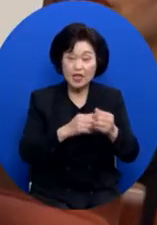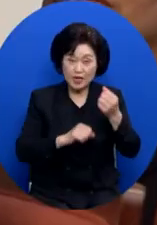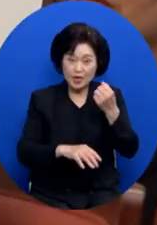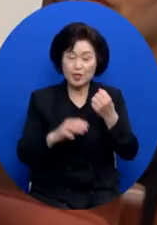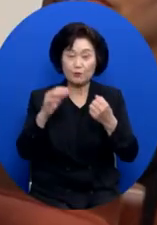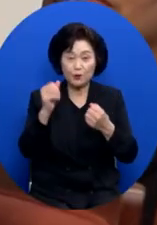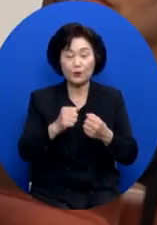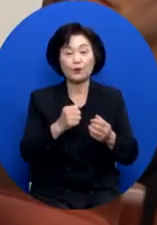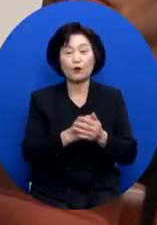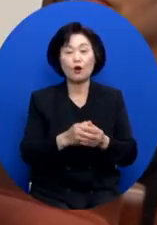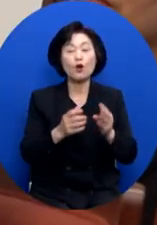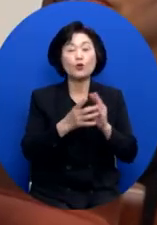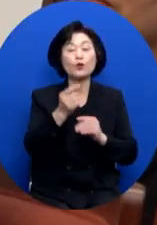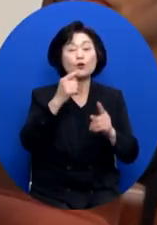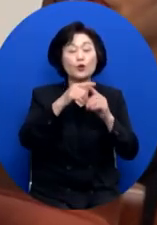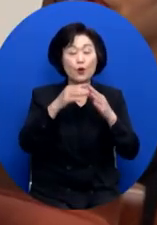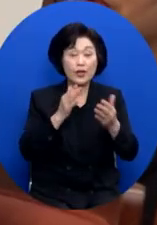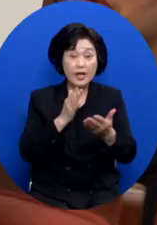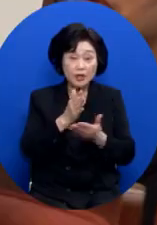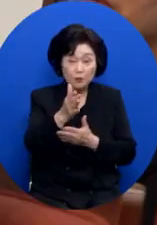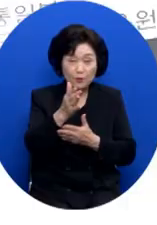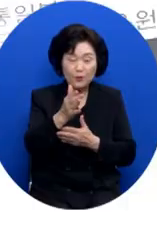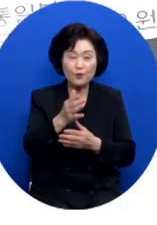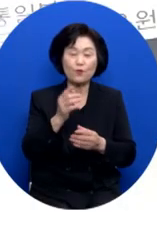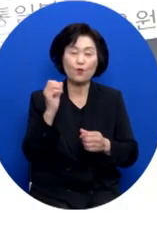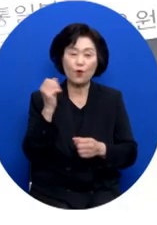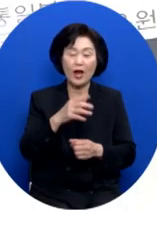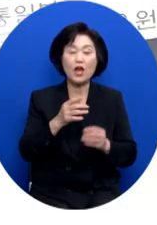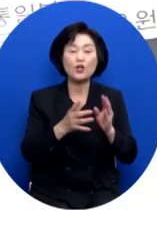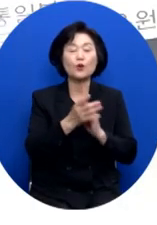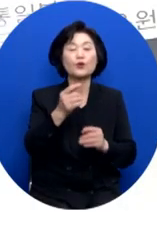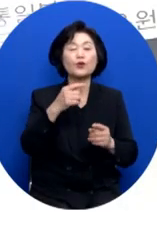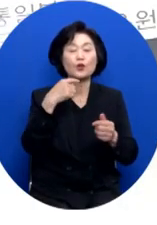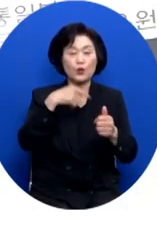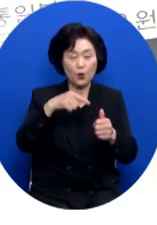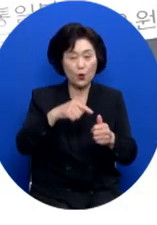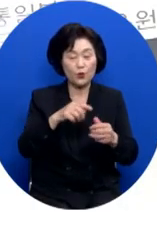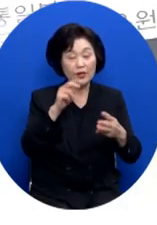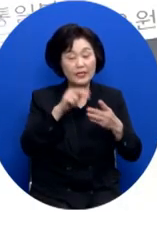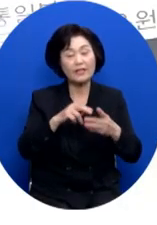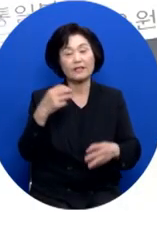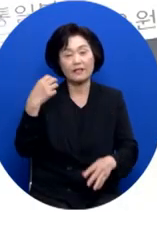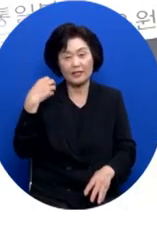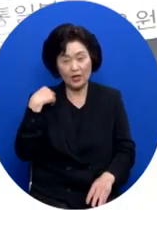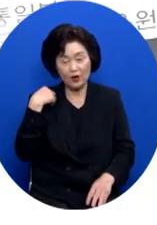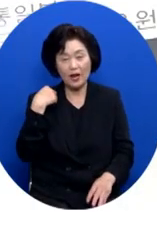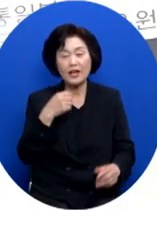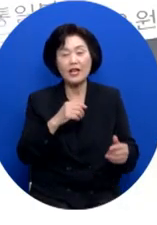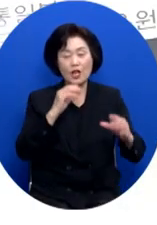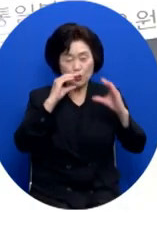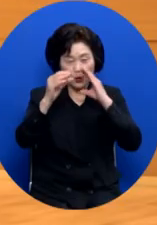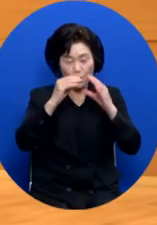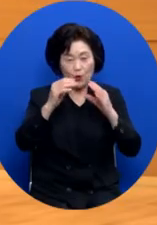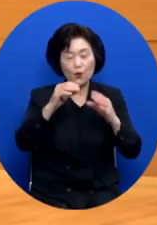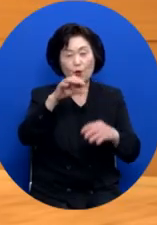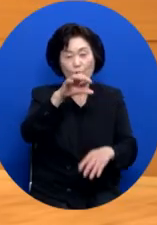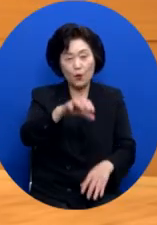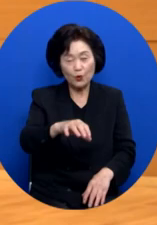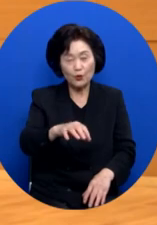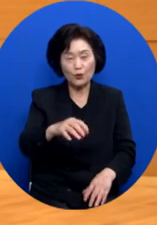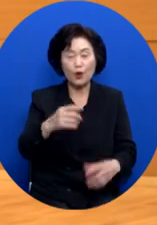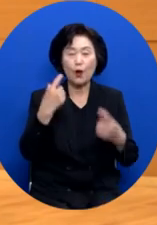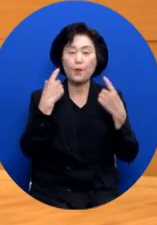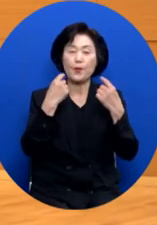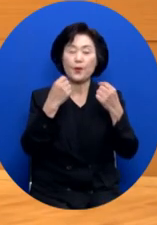재연장됐다며 통일교육의 전문성을 강화하고 통일교육의 중심 센터 역할과 세대 간의 소통 창구로서의 기능을 일관성